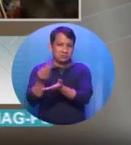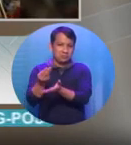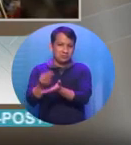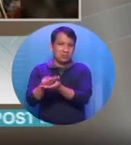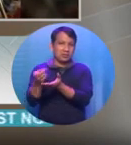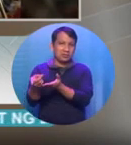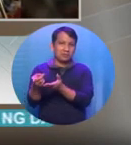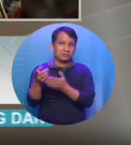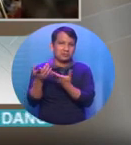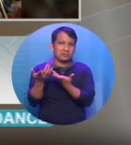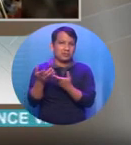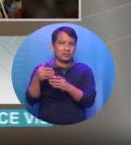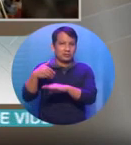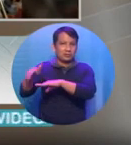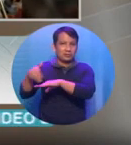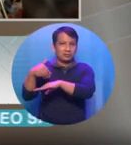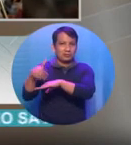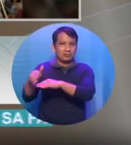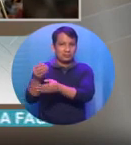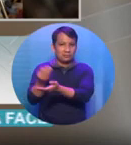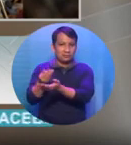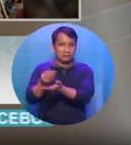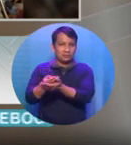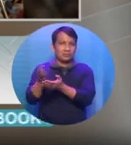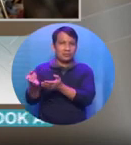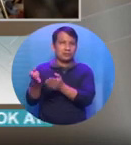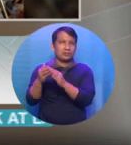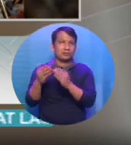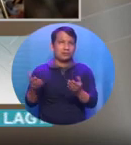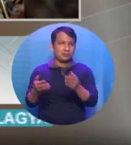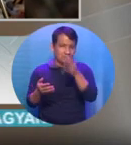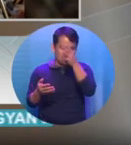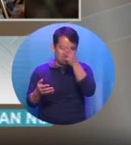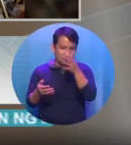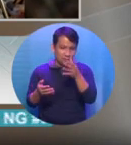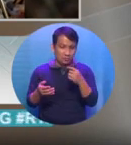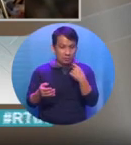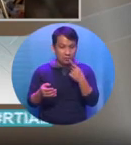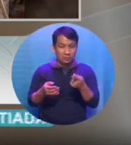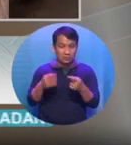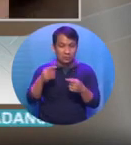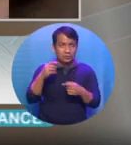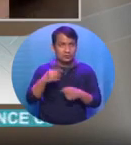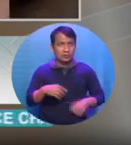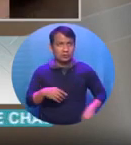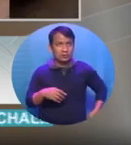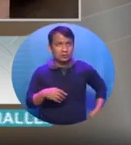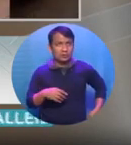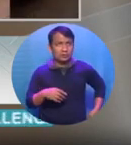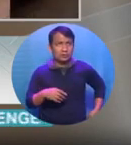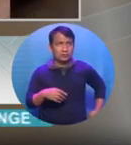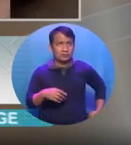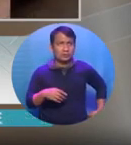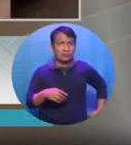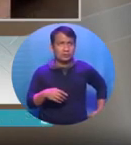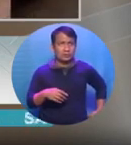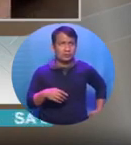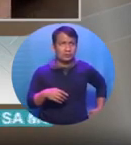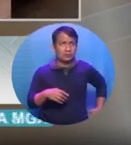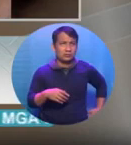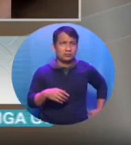kasi doon na napapadala palagi sa kanila. Okay, makakausapan natin si misis, guys. Makakausapan natin si misis.